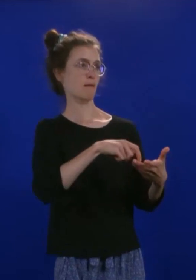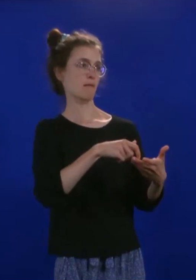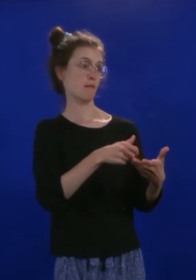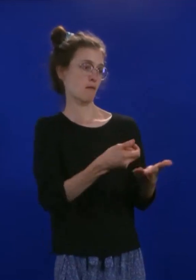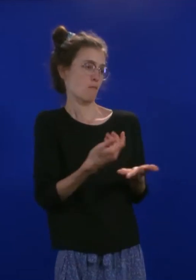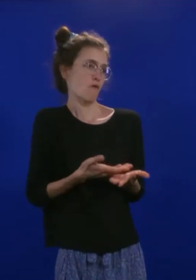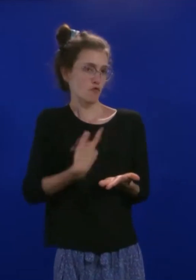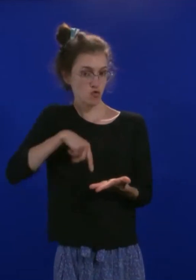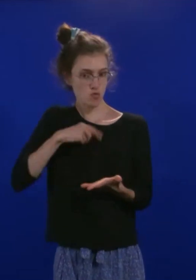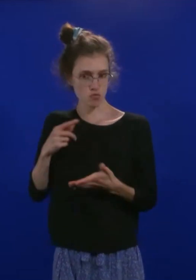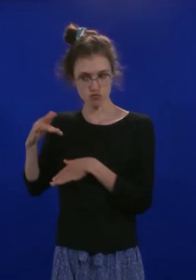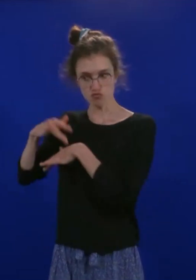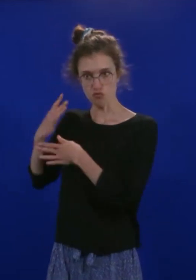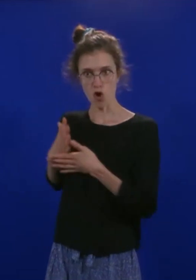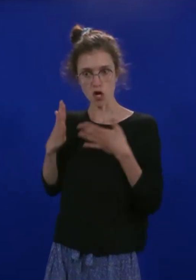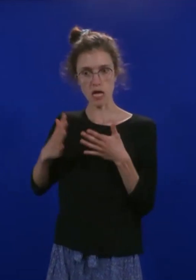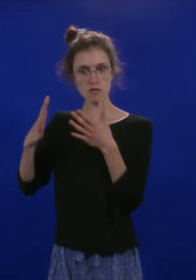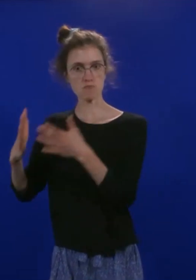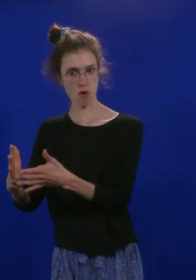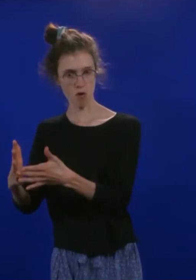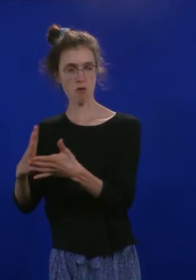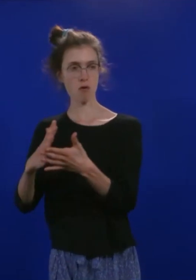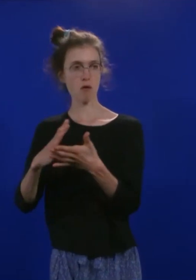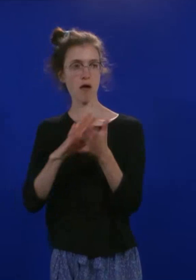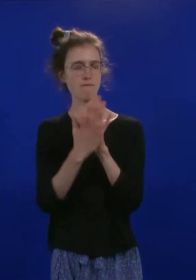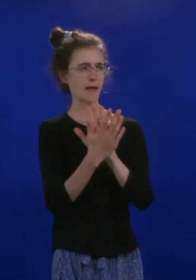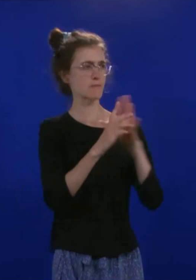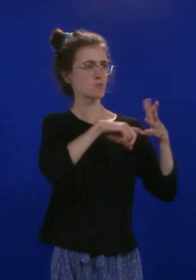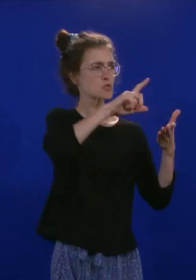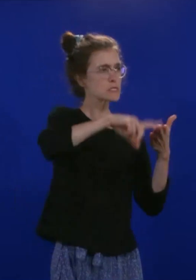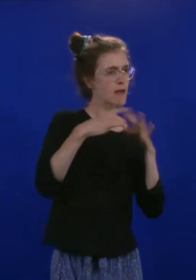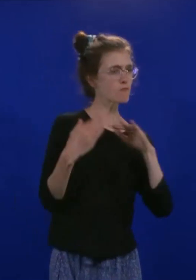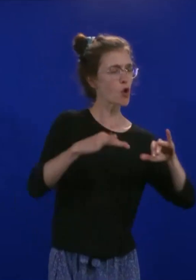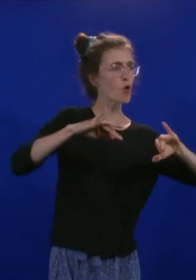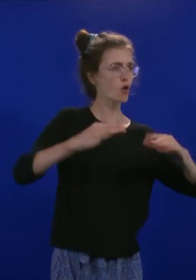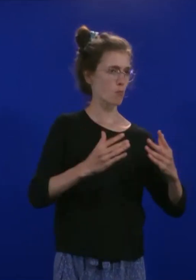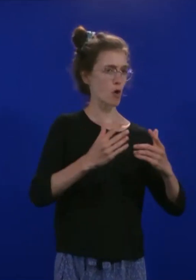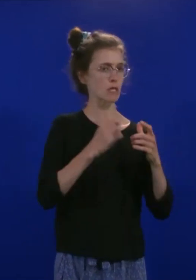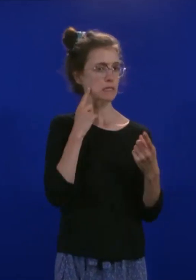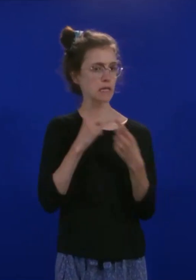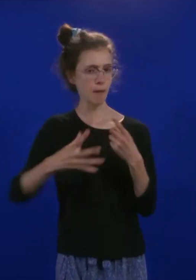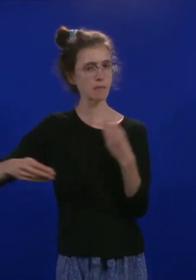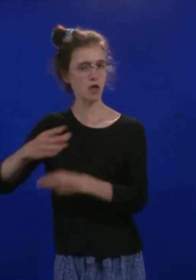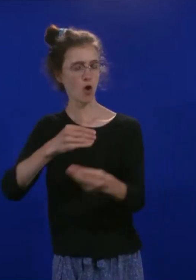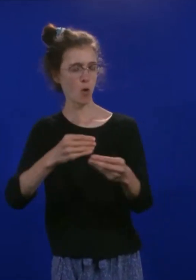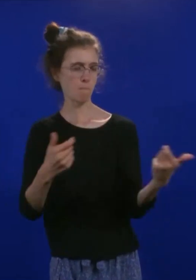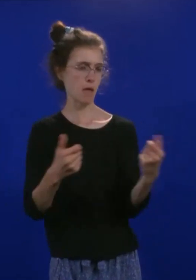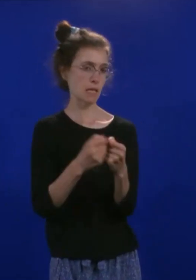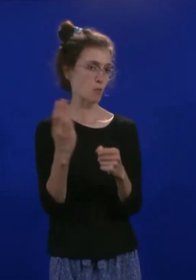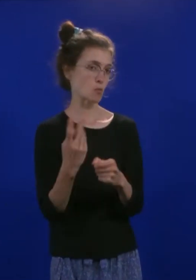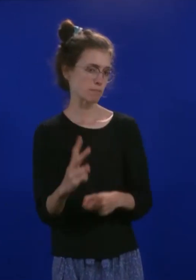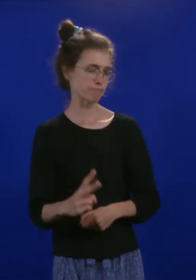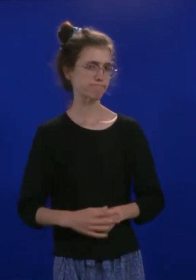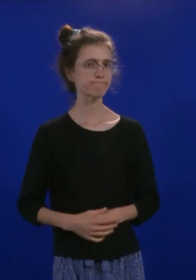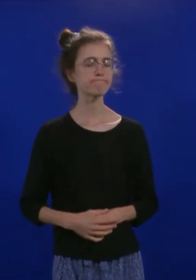la manière dont notre majorité répond justement aux besoins des habitants. Je conteste pour ma part